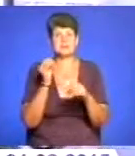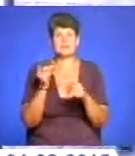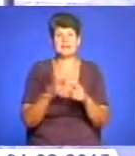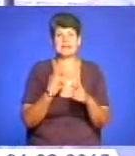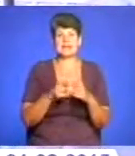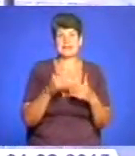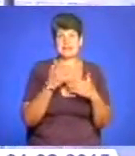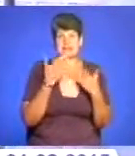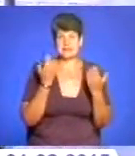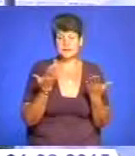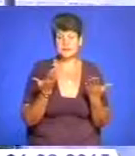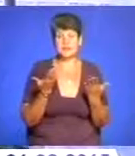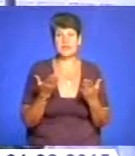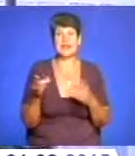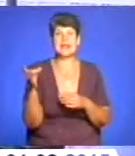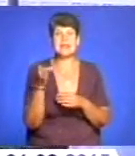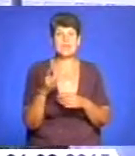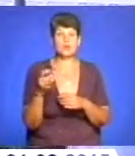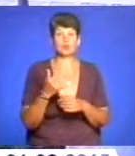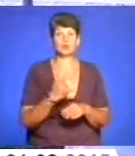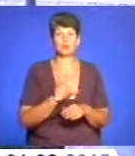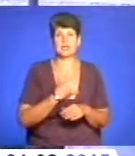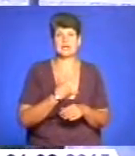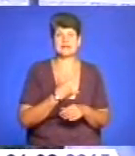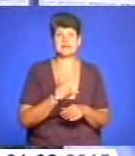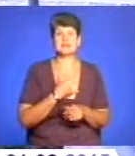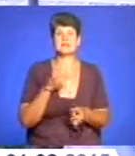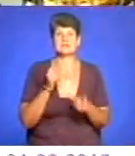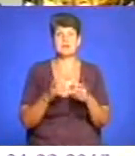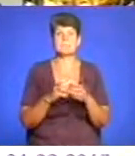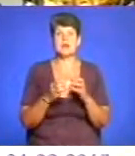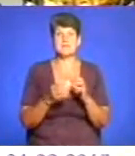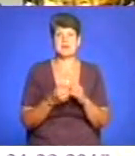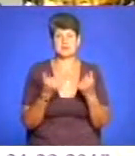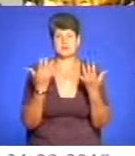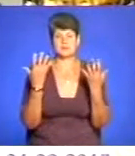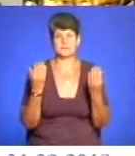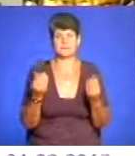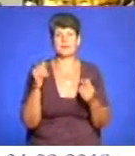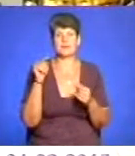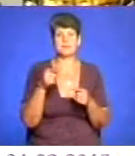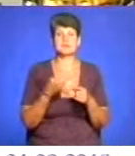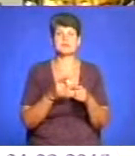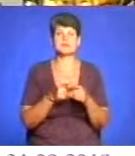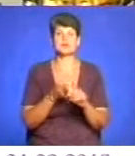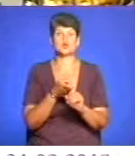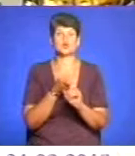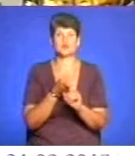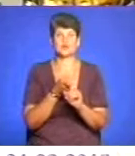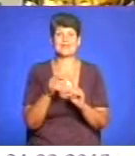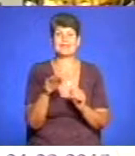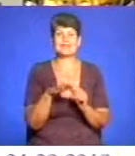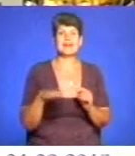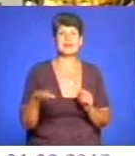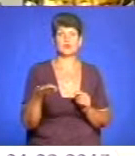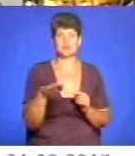об цьому говорити, тому що регіон дійсно у нас проблемний на сьогоднішній день. Там, де це стосується